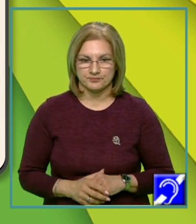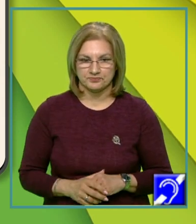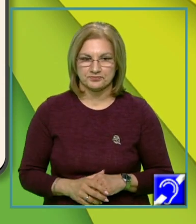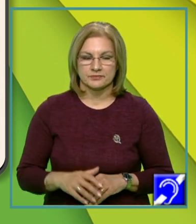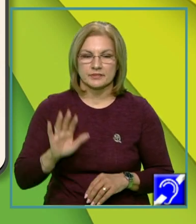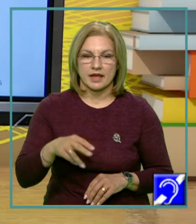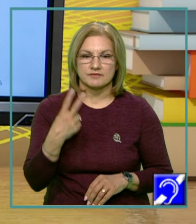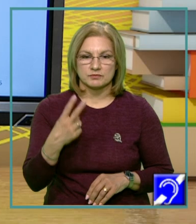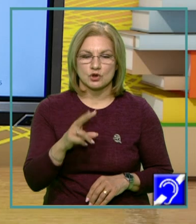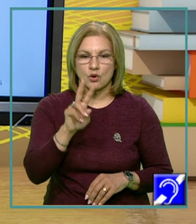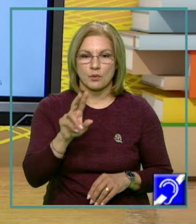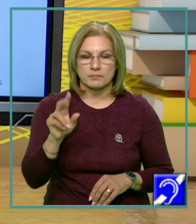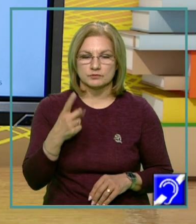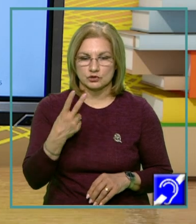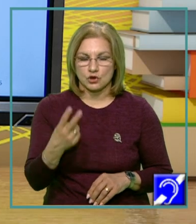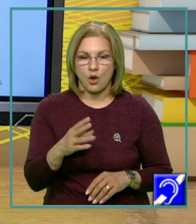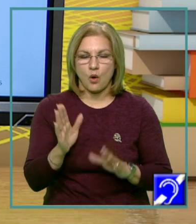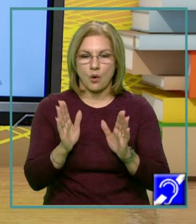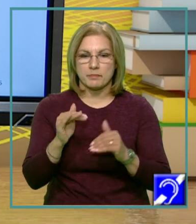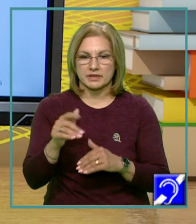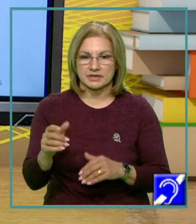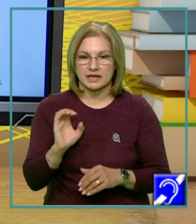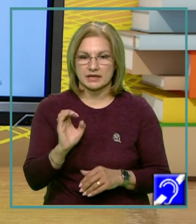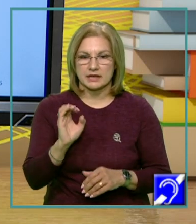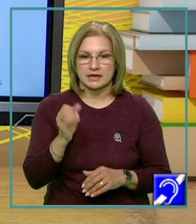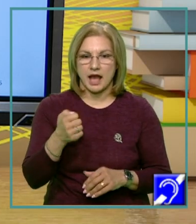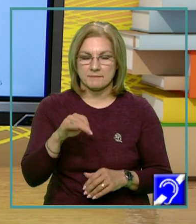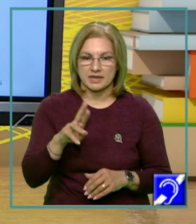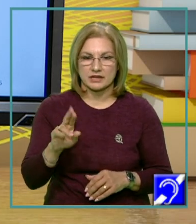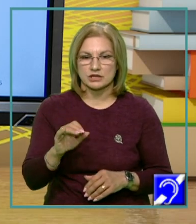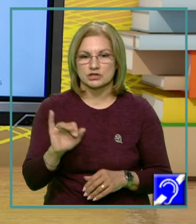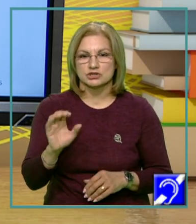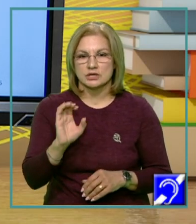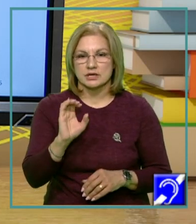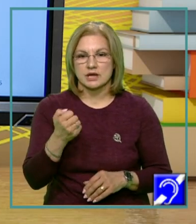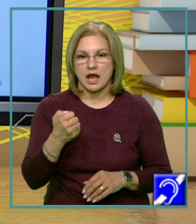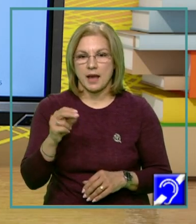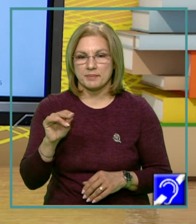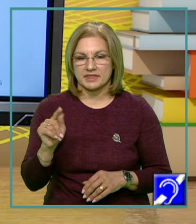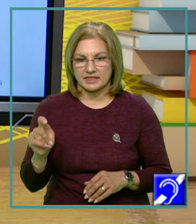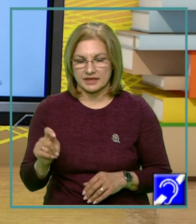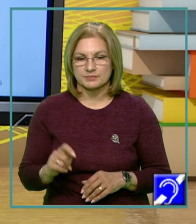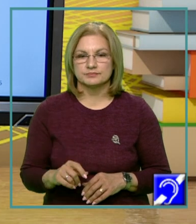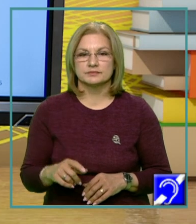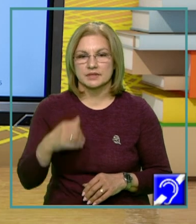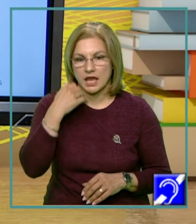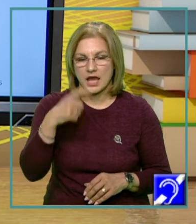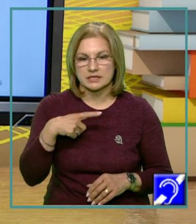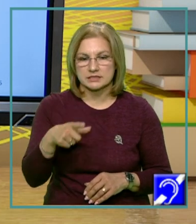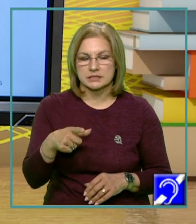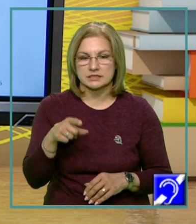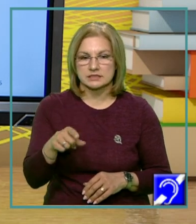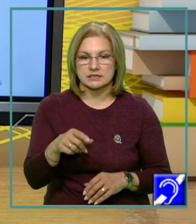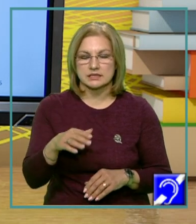două pătrate c a n m r și c a p pe care sunt în